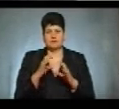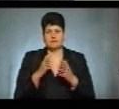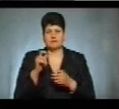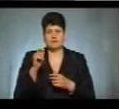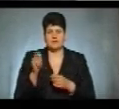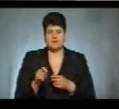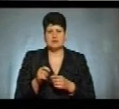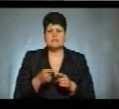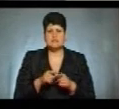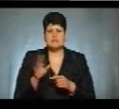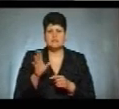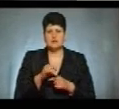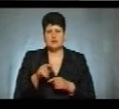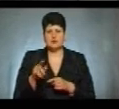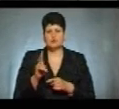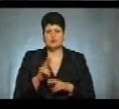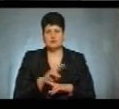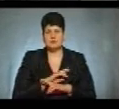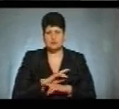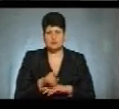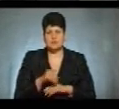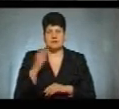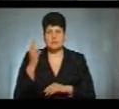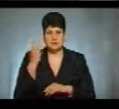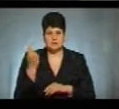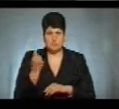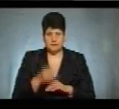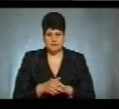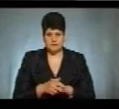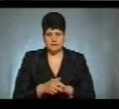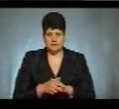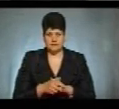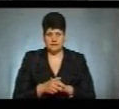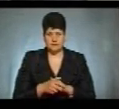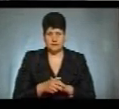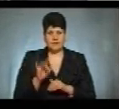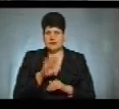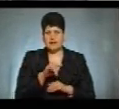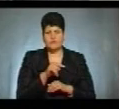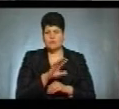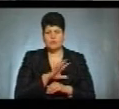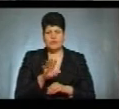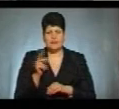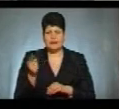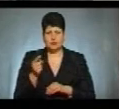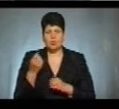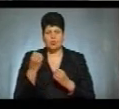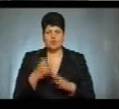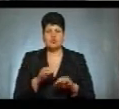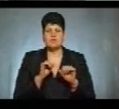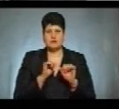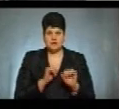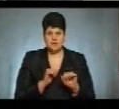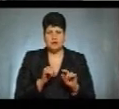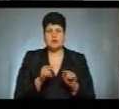мої всі люди, що тут загиблі, вони з Хмельниччини, вони не тернополяни були, просто захищали і